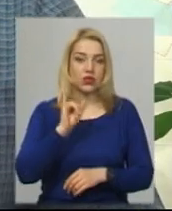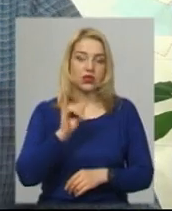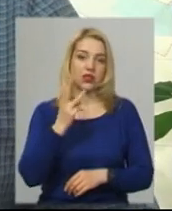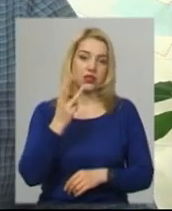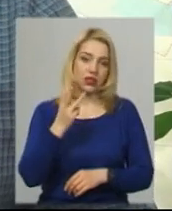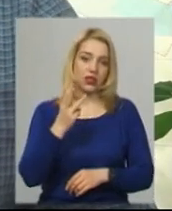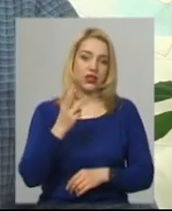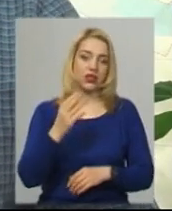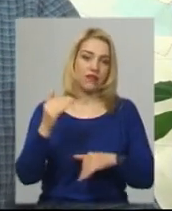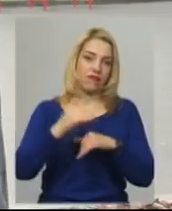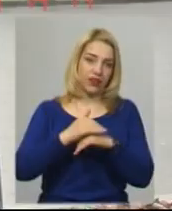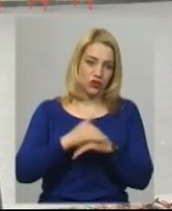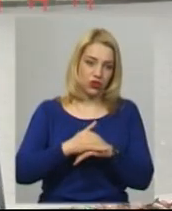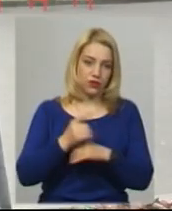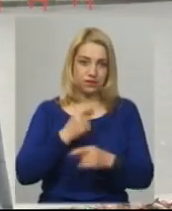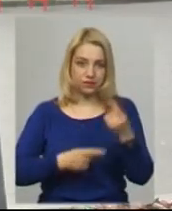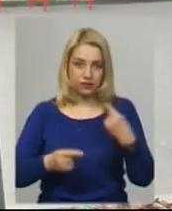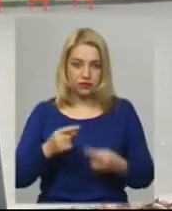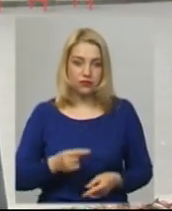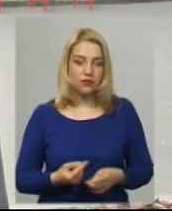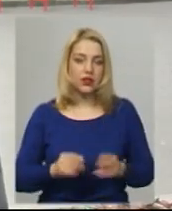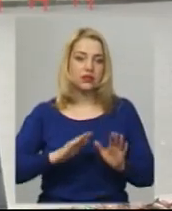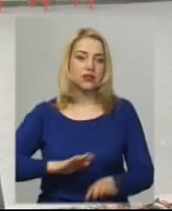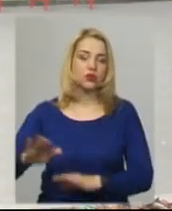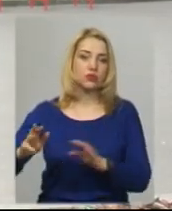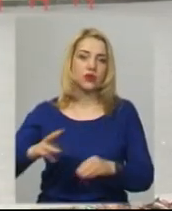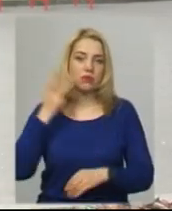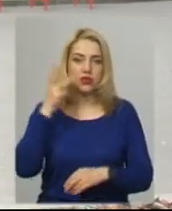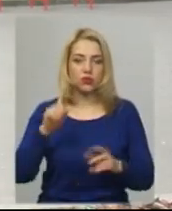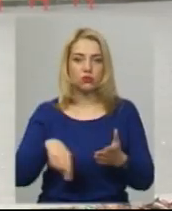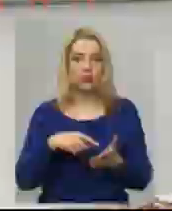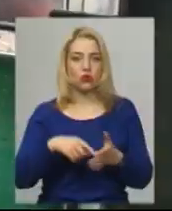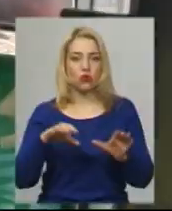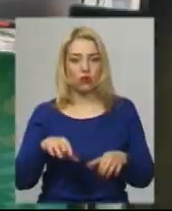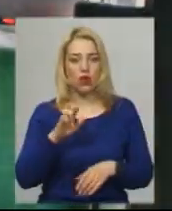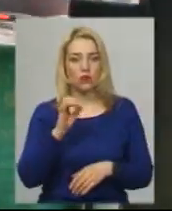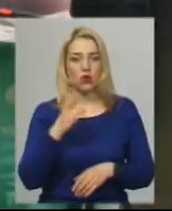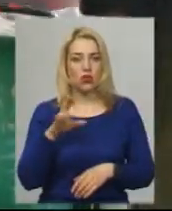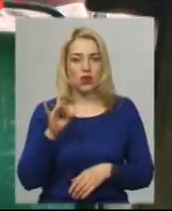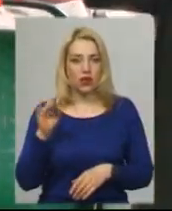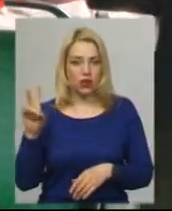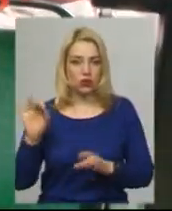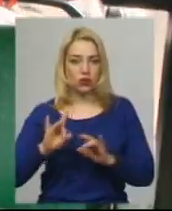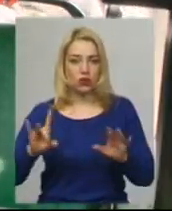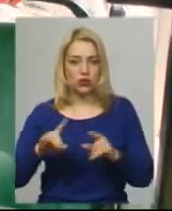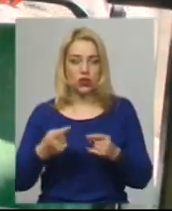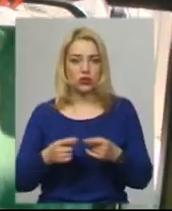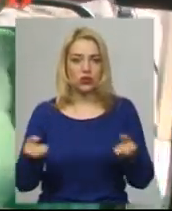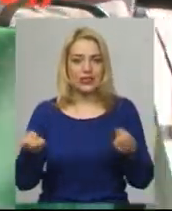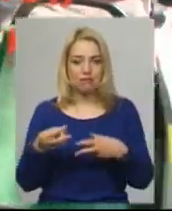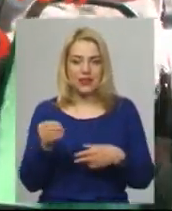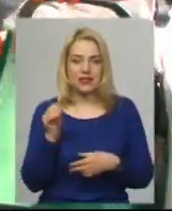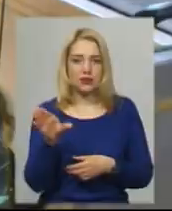поїздки безпосередньо ввечері здійснюються. Заступник Хмельницького міського голови Андрій Бондаренко каже, якщо в місті запровадять проїзд за спецквитком,